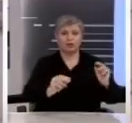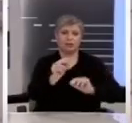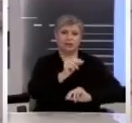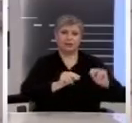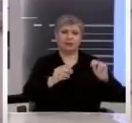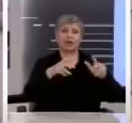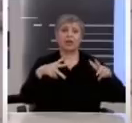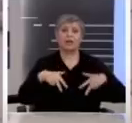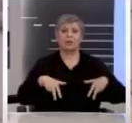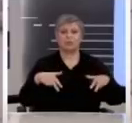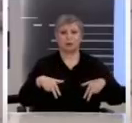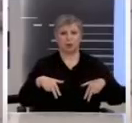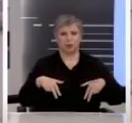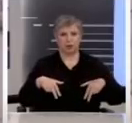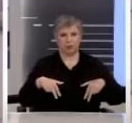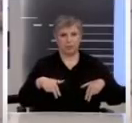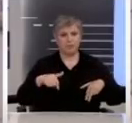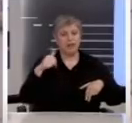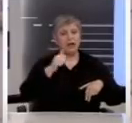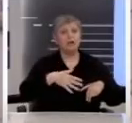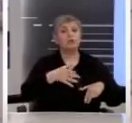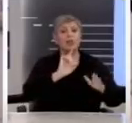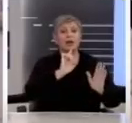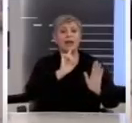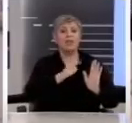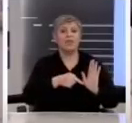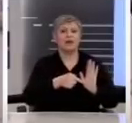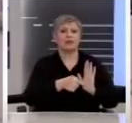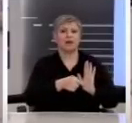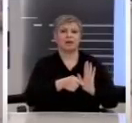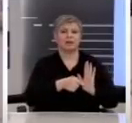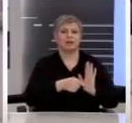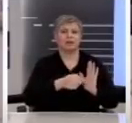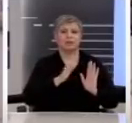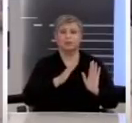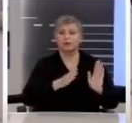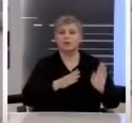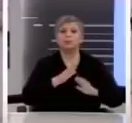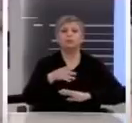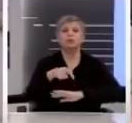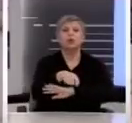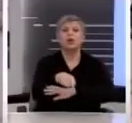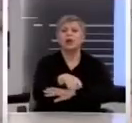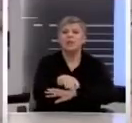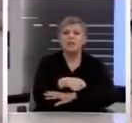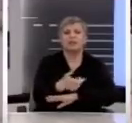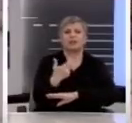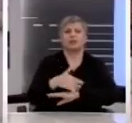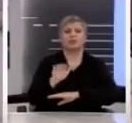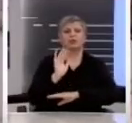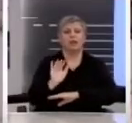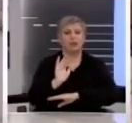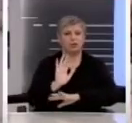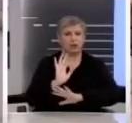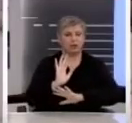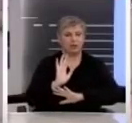Υπουργικού Συμβουλίου. Δεν είναι οι διατάξεις που αφορούν την πρόσβαση στις δικογραφίες, δεν είναι οι διατάξεις που αφορούν